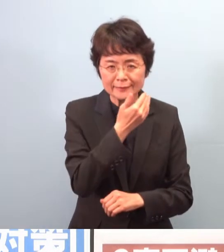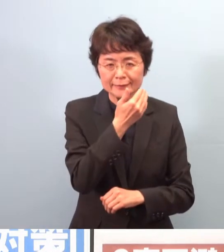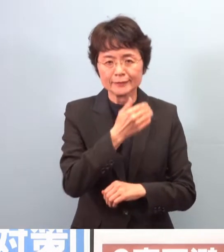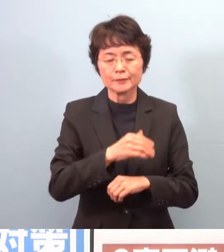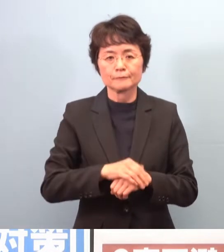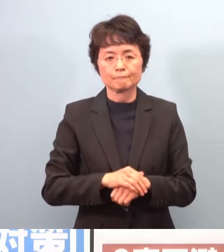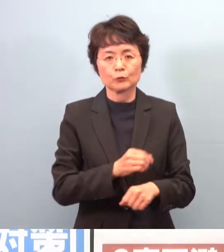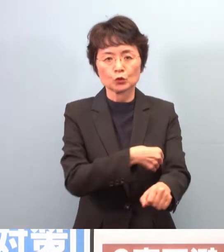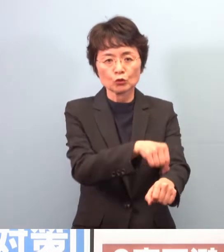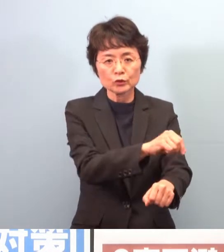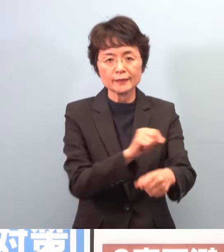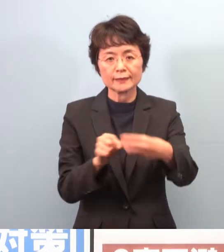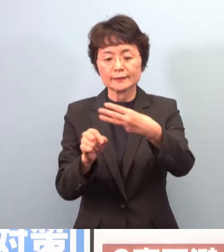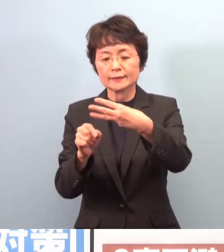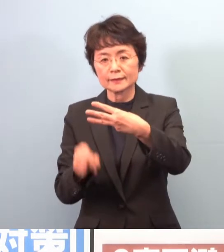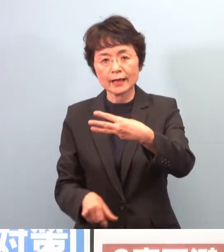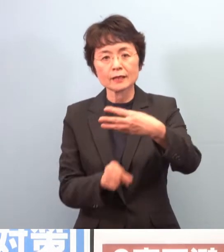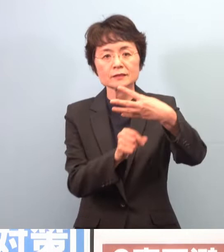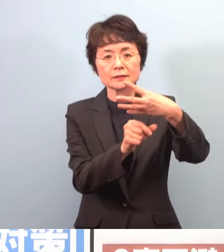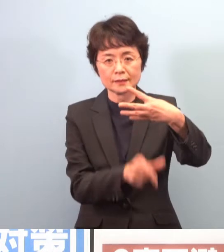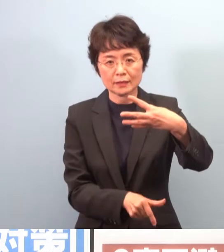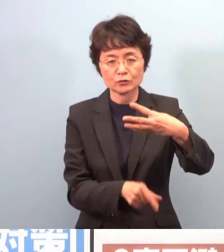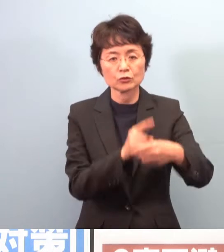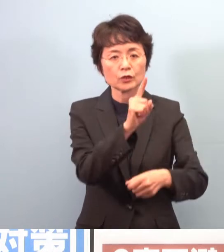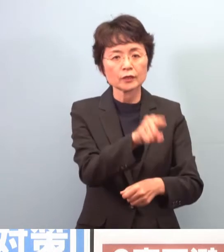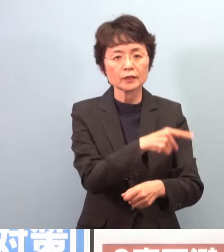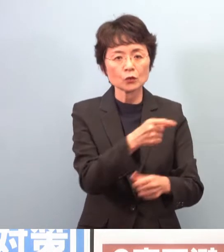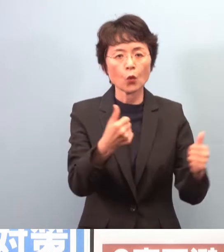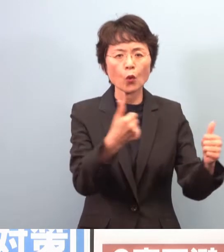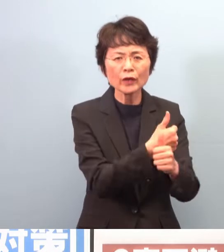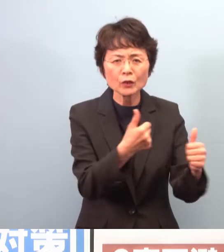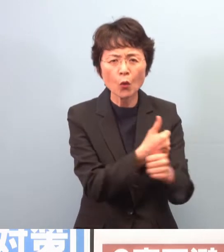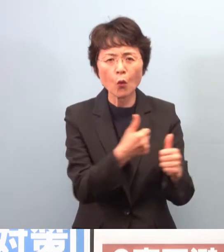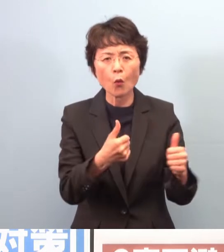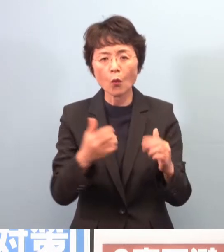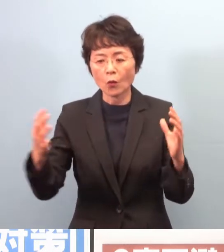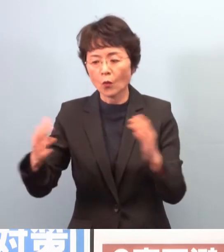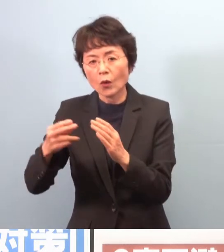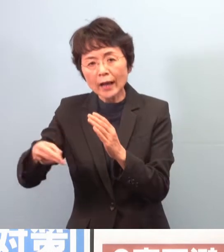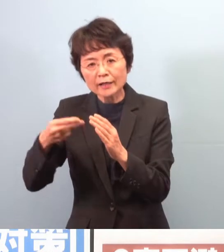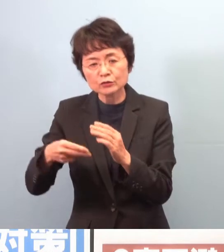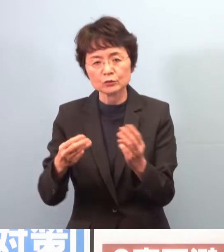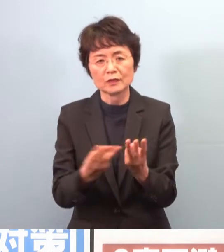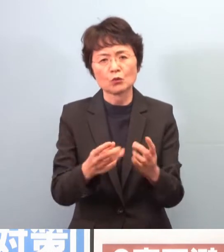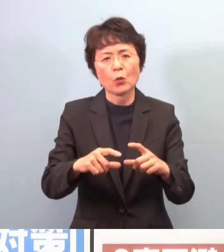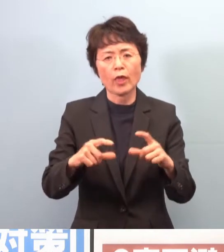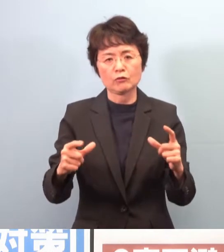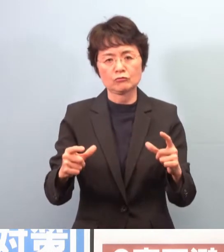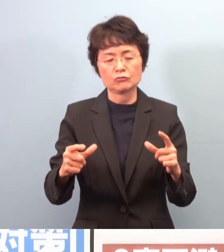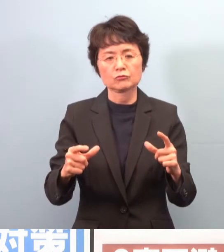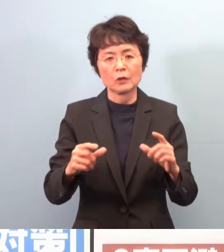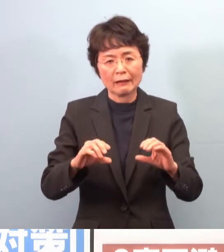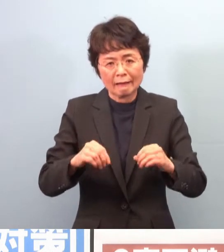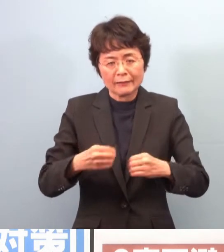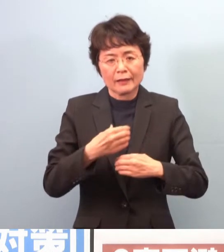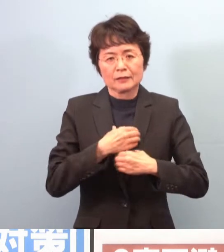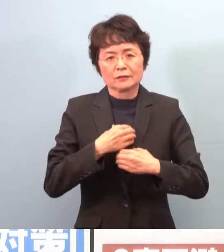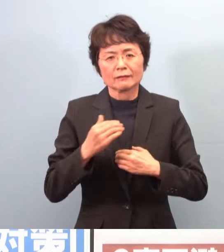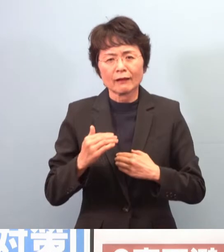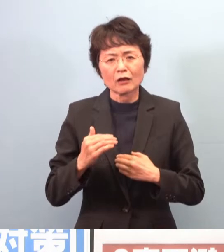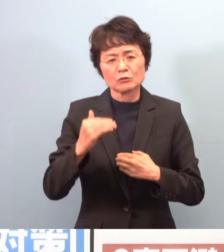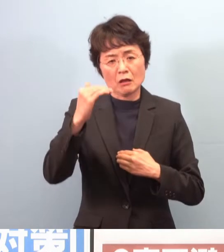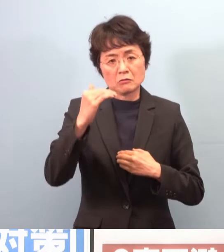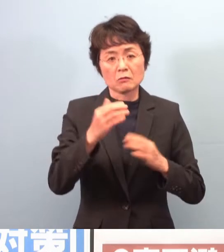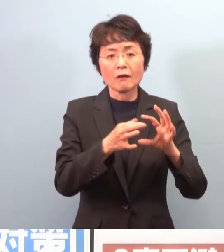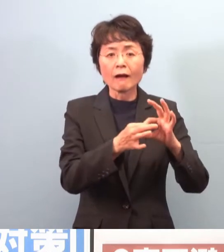要です。特に年度末、年度初めは人の移動や会食の機会が増え、感染リスクが